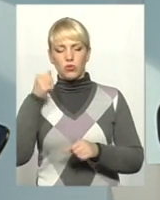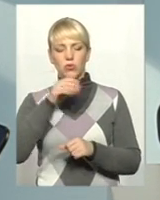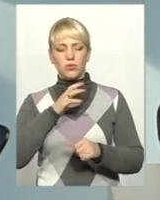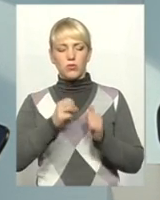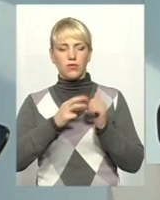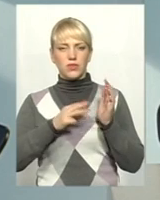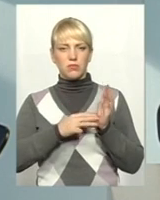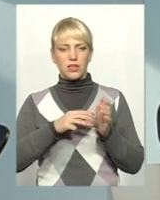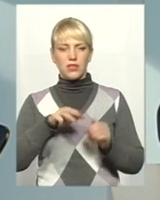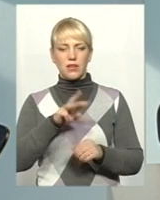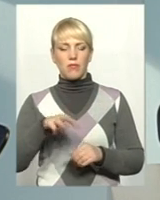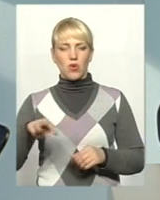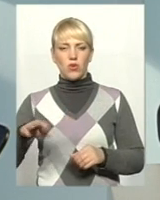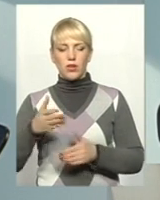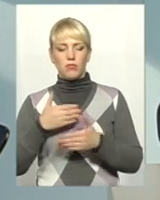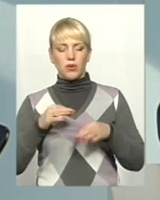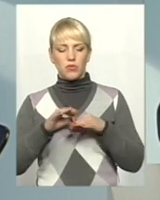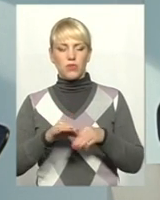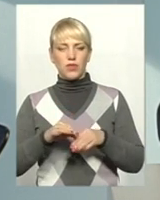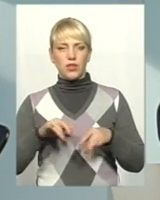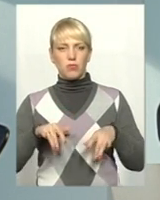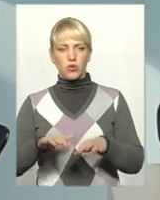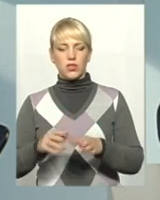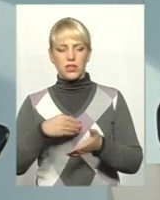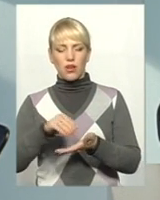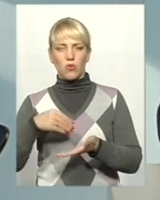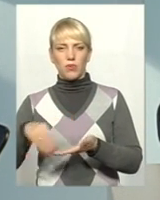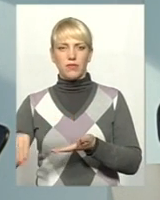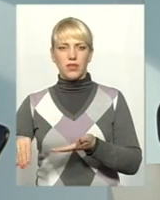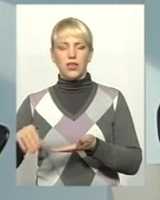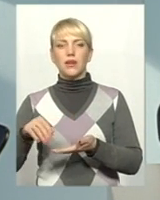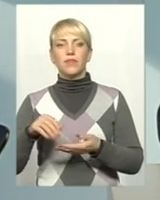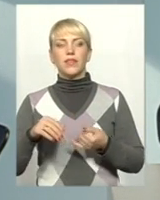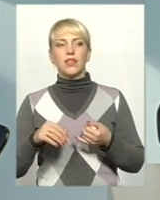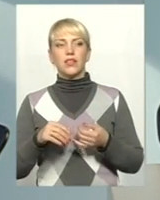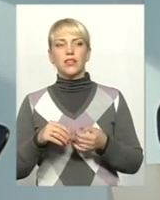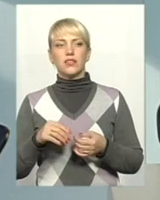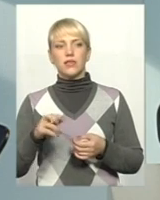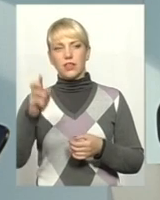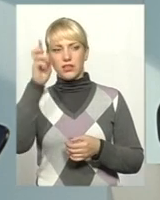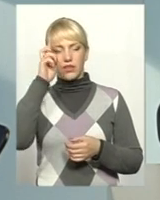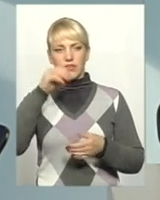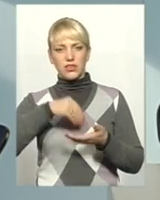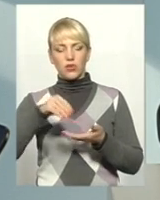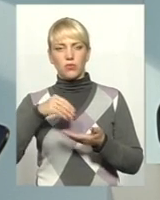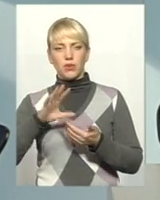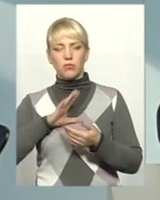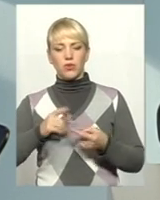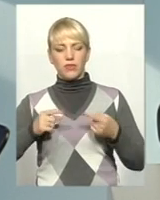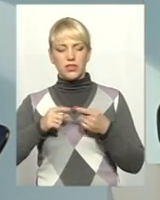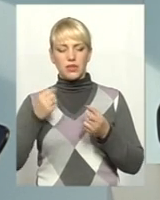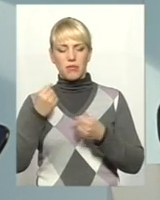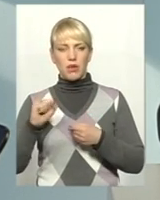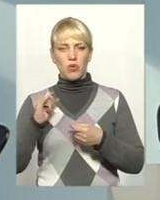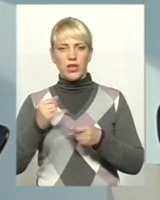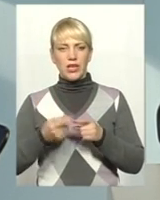провели процедури закупівлі, згідно закону про державні закупівлі. Були визначені переможці. І